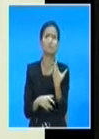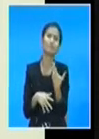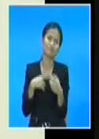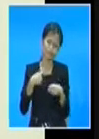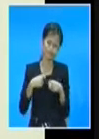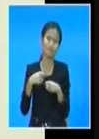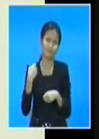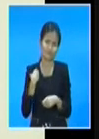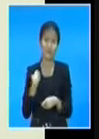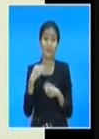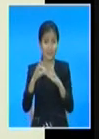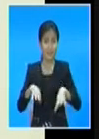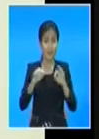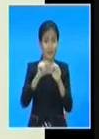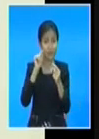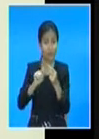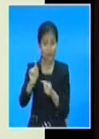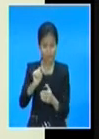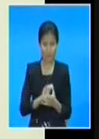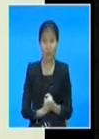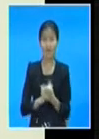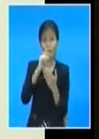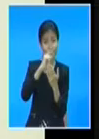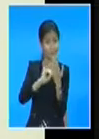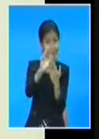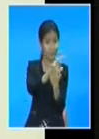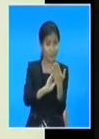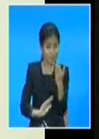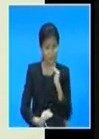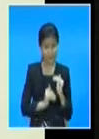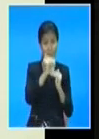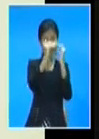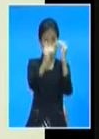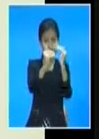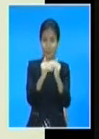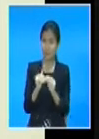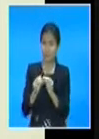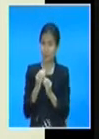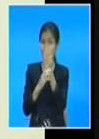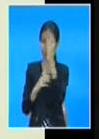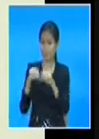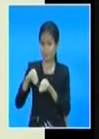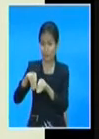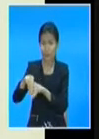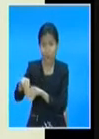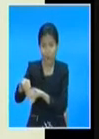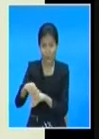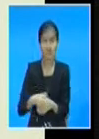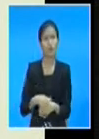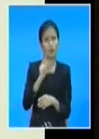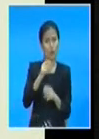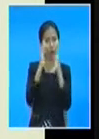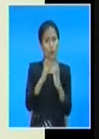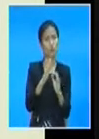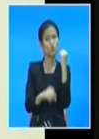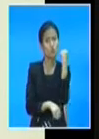ควบคู่กับการพัฒนาประเทศด้วยการลดคนจนให้ลงมากๆอย่างที่รัฐบาลปัจจุบันกำลังทำอยู่นะฮะในแผน5